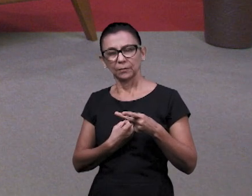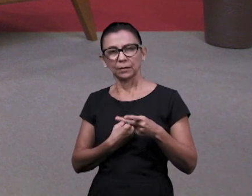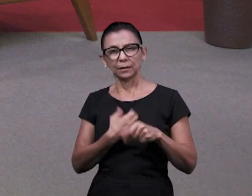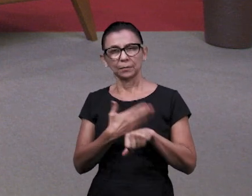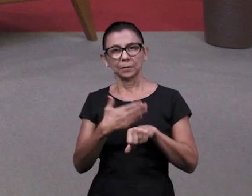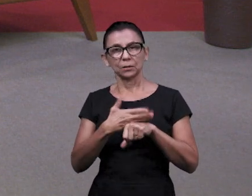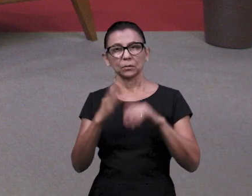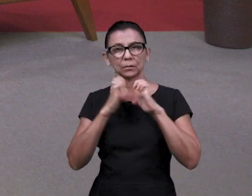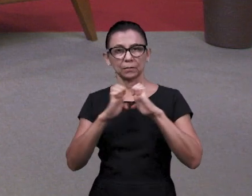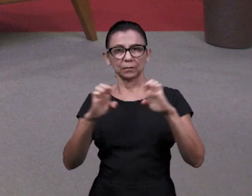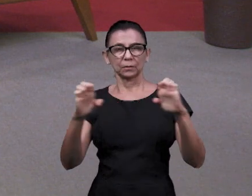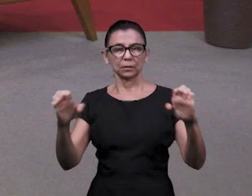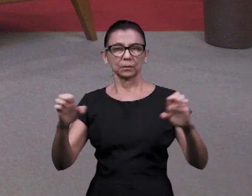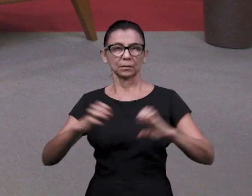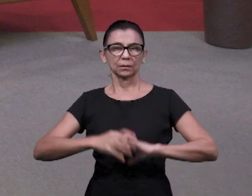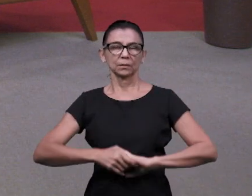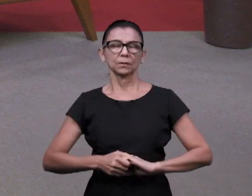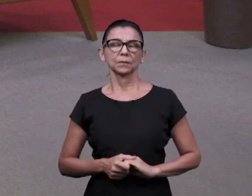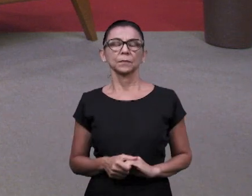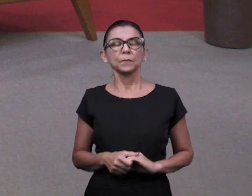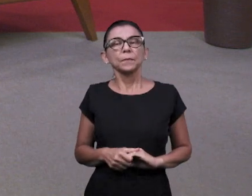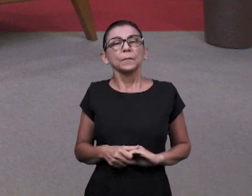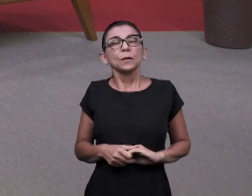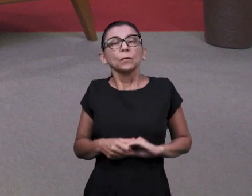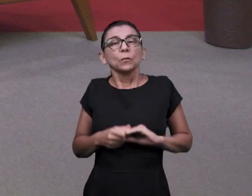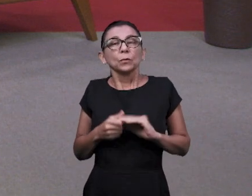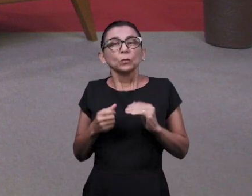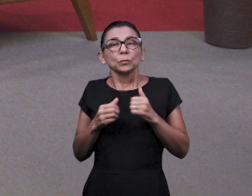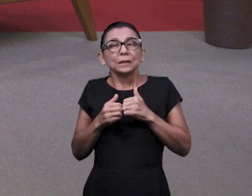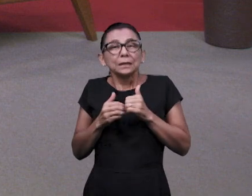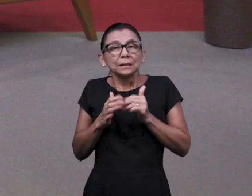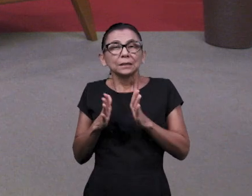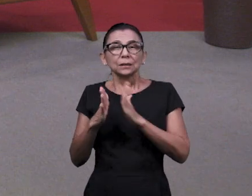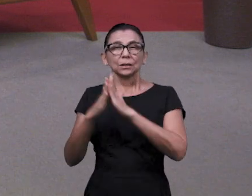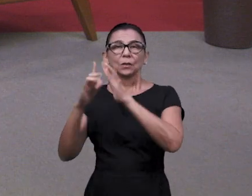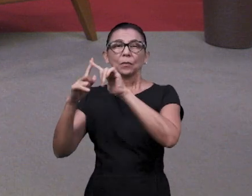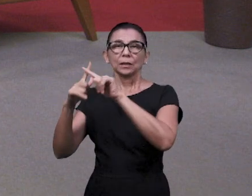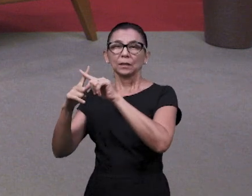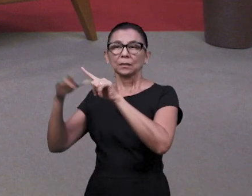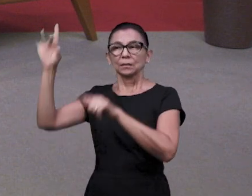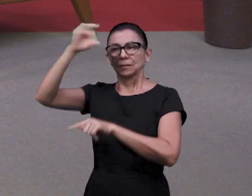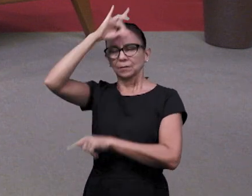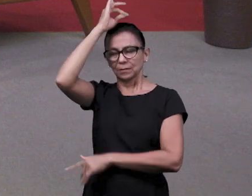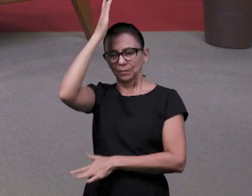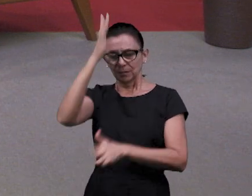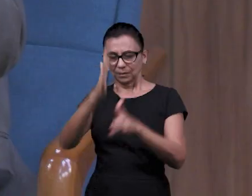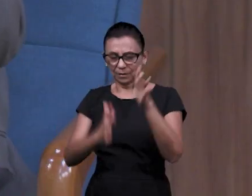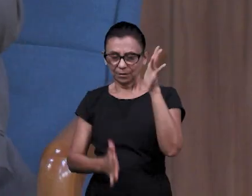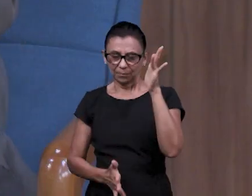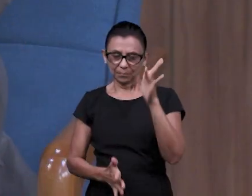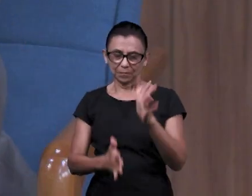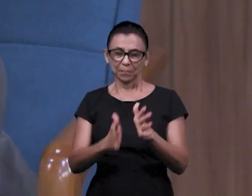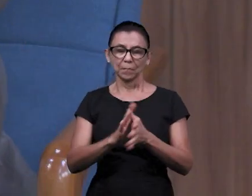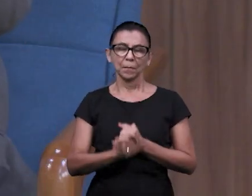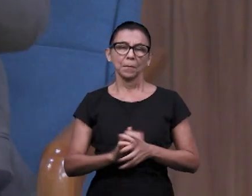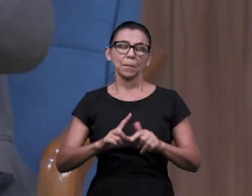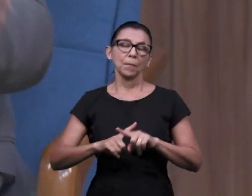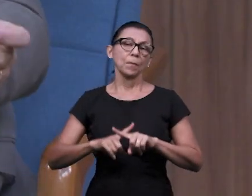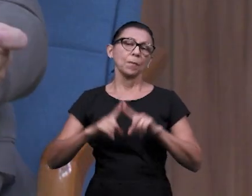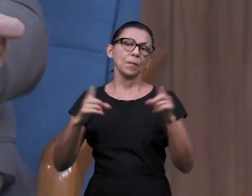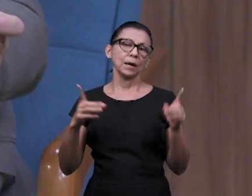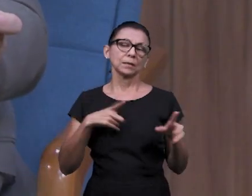le versement du Saint-Esprit. Mais il existe une association il y a